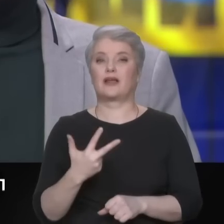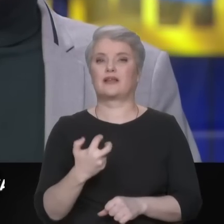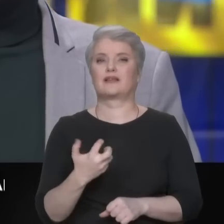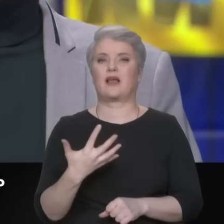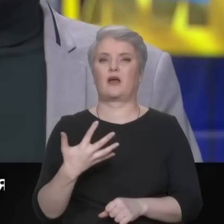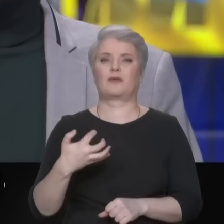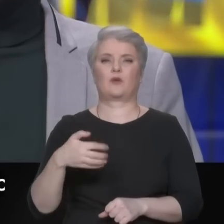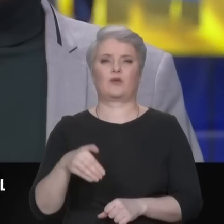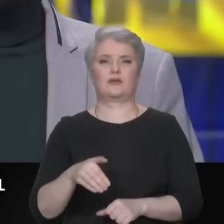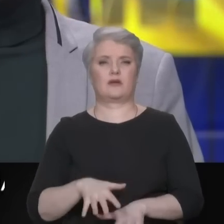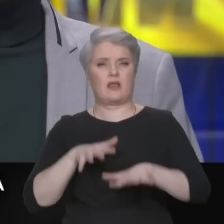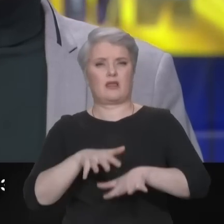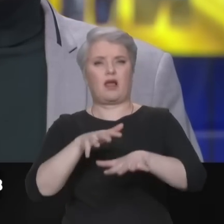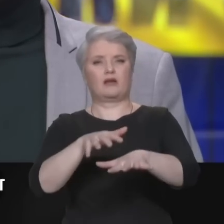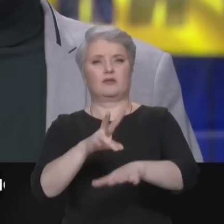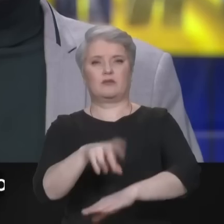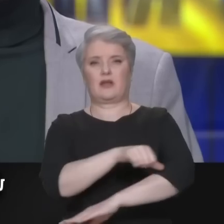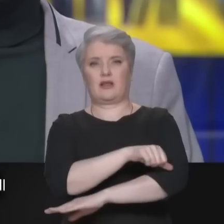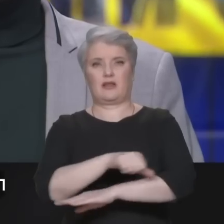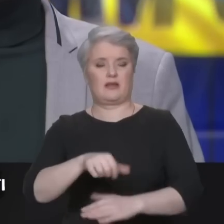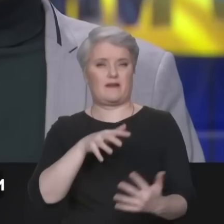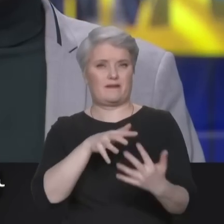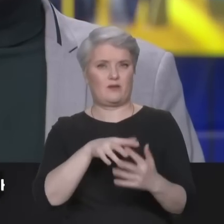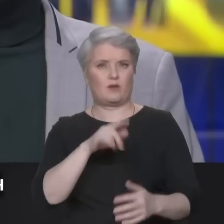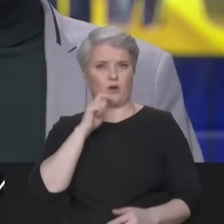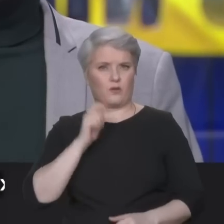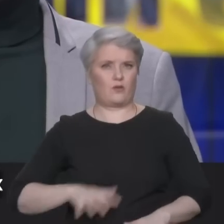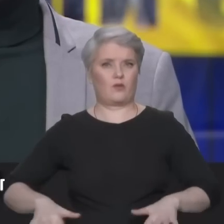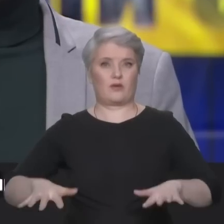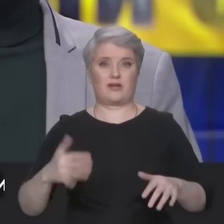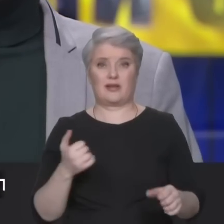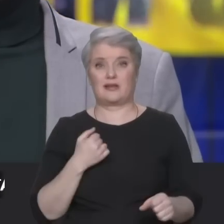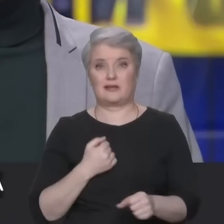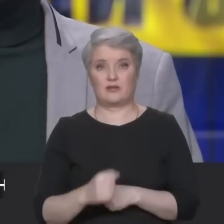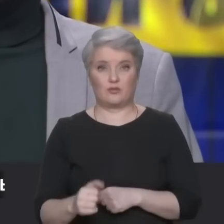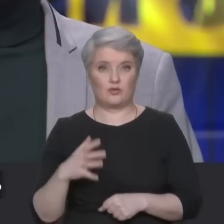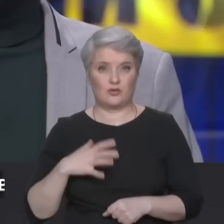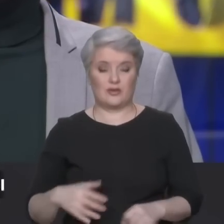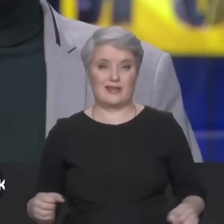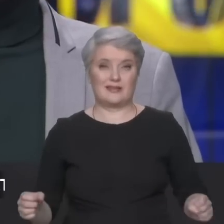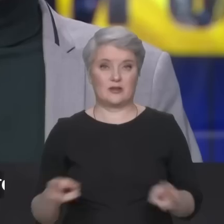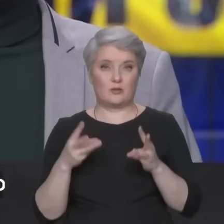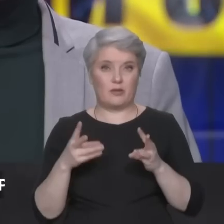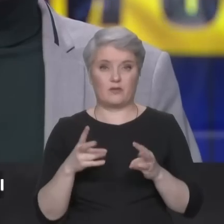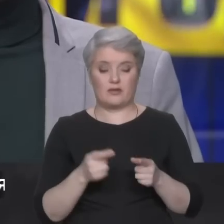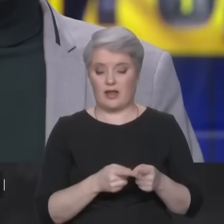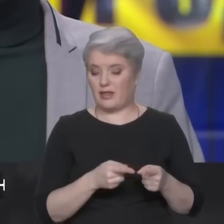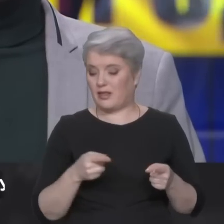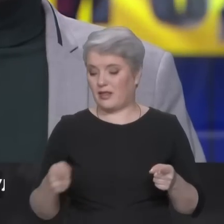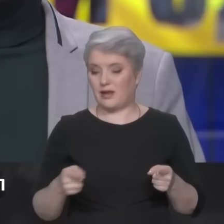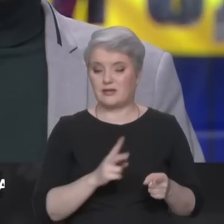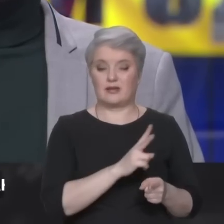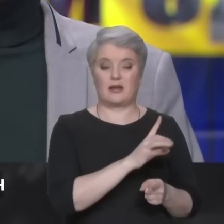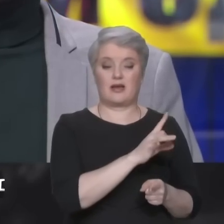300-500 тисячний наступ по всій лінії фронту України, зараз вони змушені спалювати на ділянці від Кремінної,